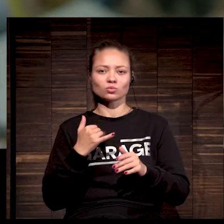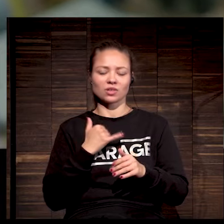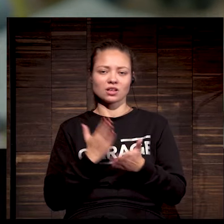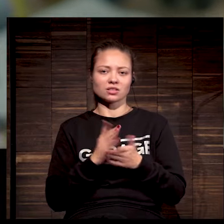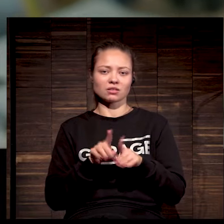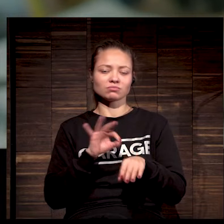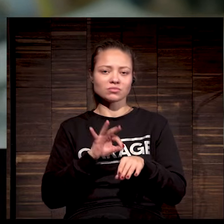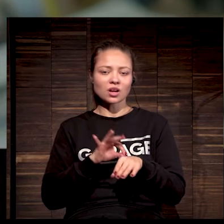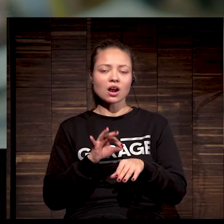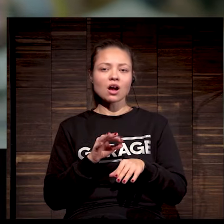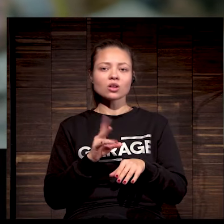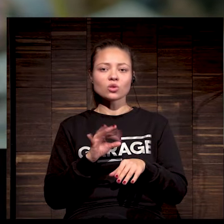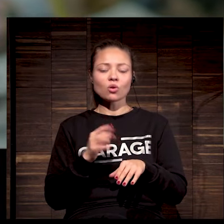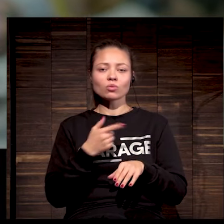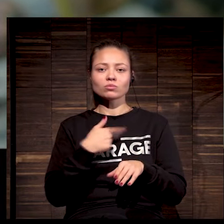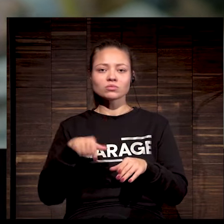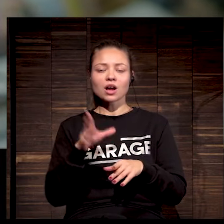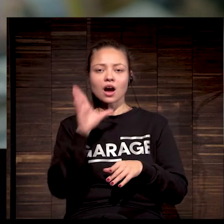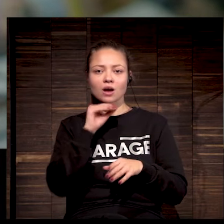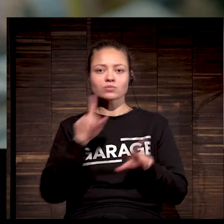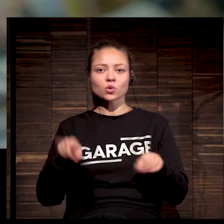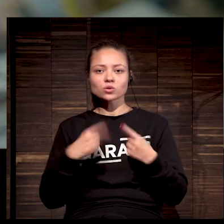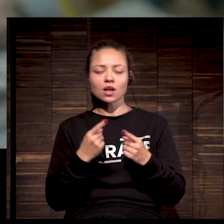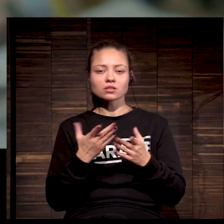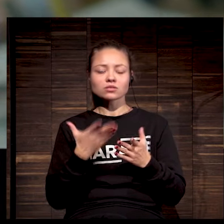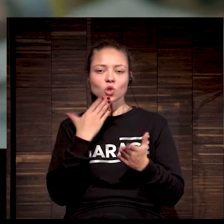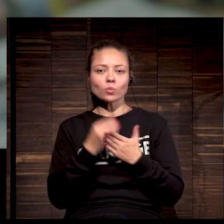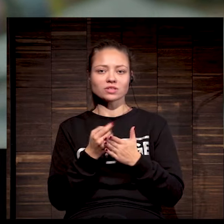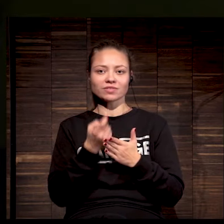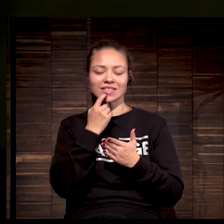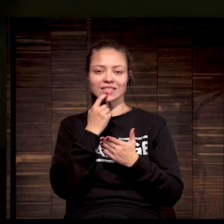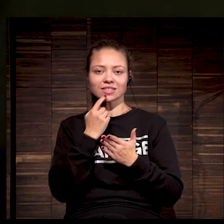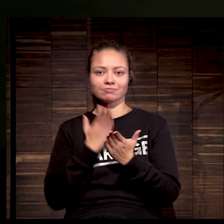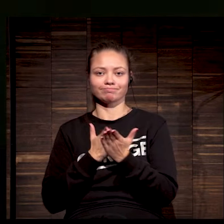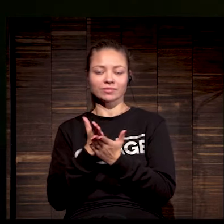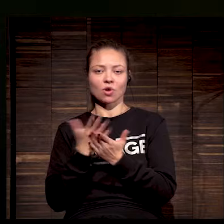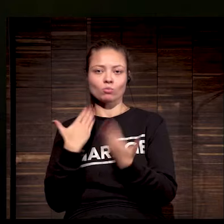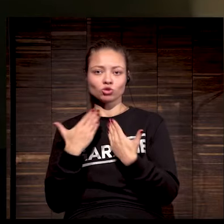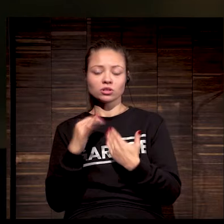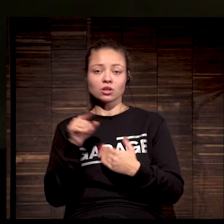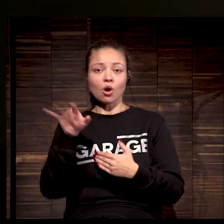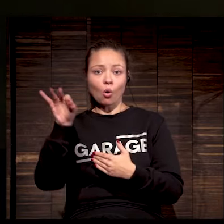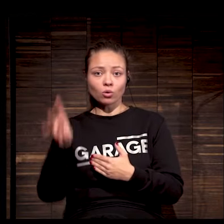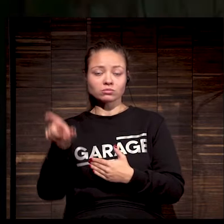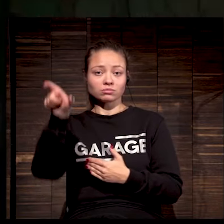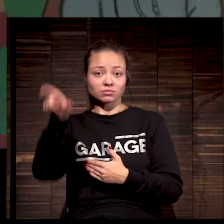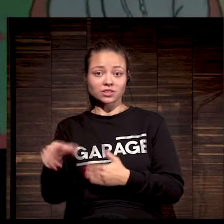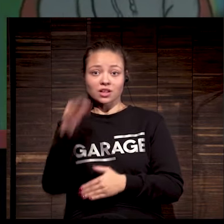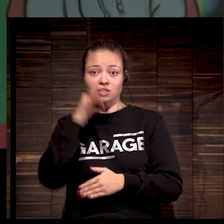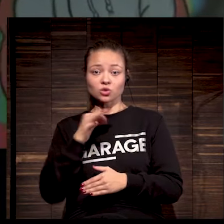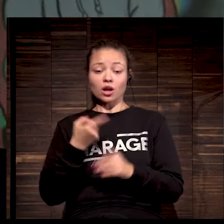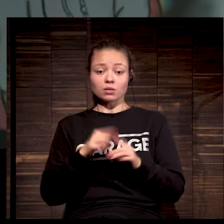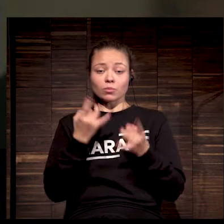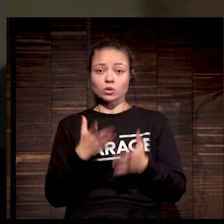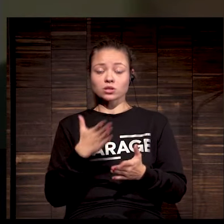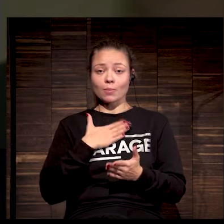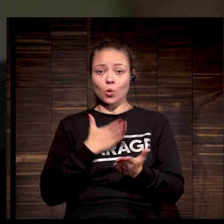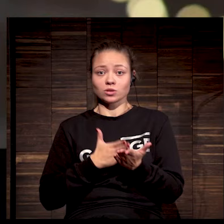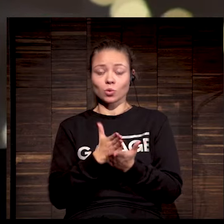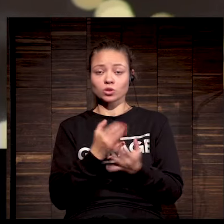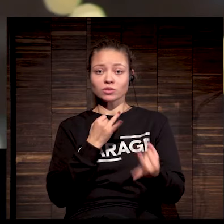создать собственный язык общения и он не сказал что это просто мой способ разговаривать это